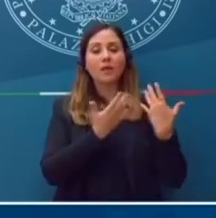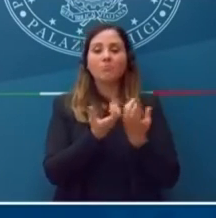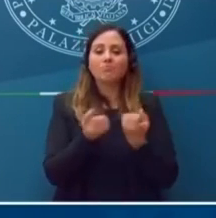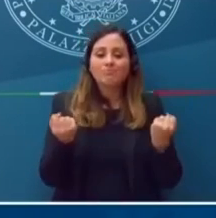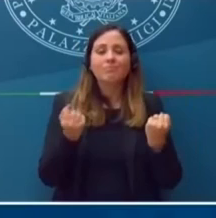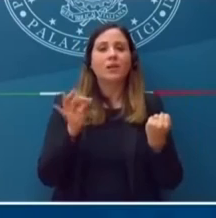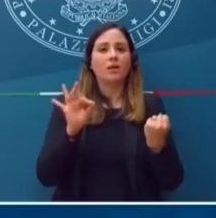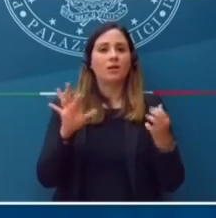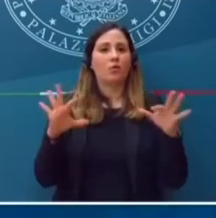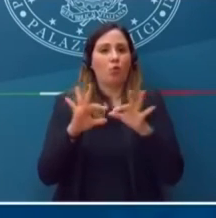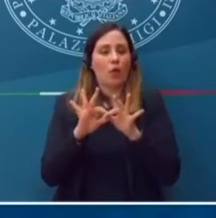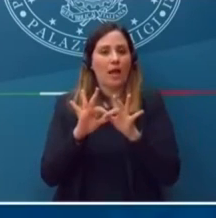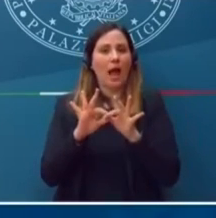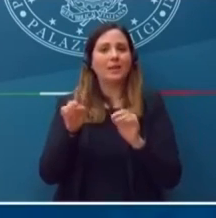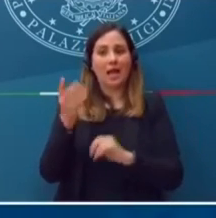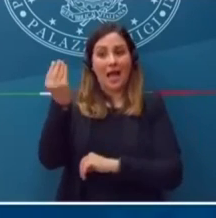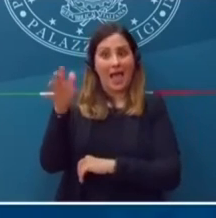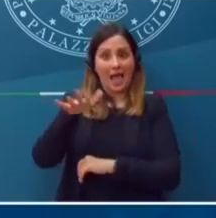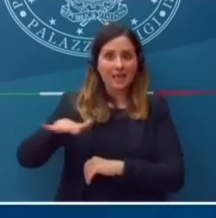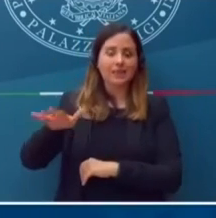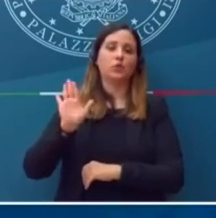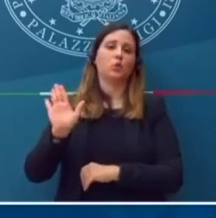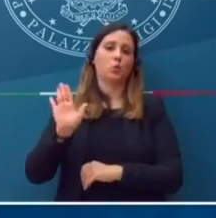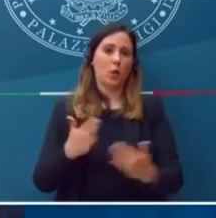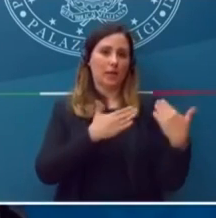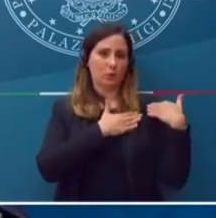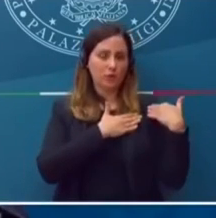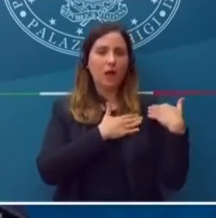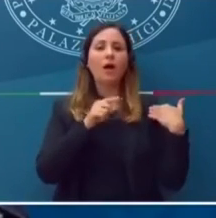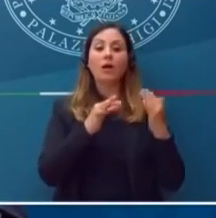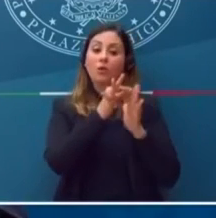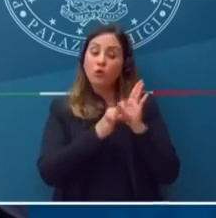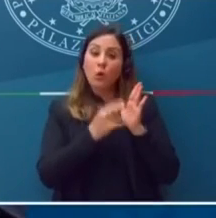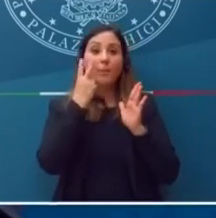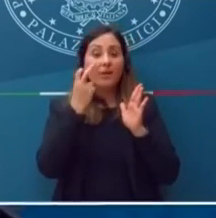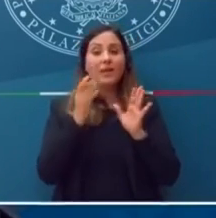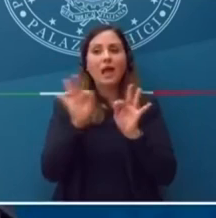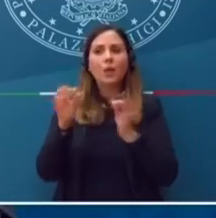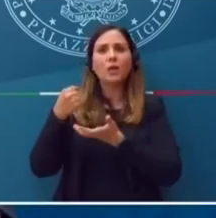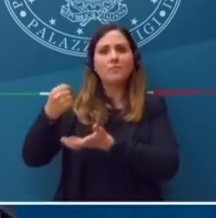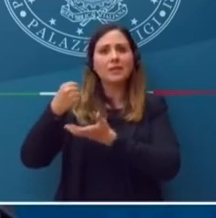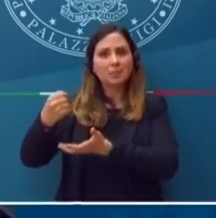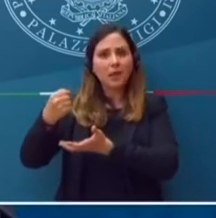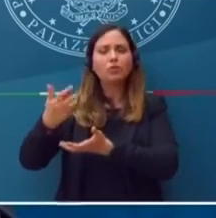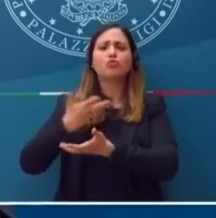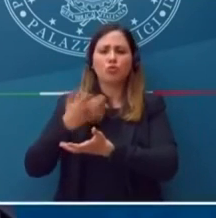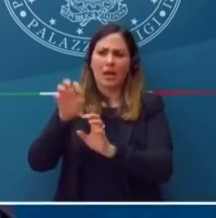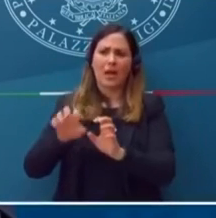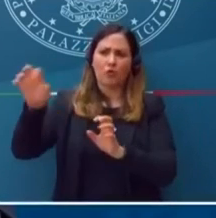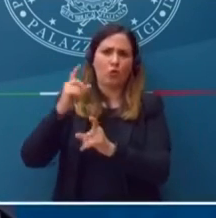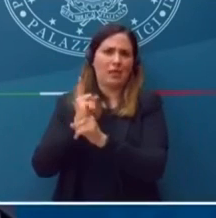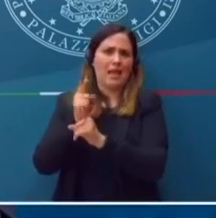attuatori. Le norme prevedono che certi investimenti vengano attuati dalle regioni secondo le competenze previste